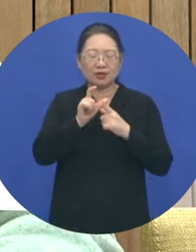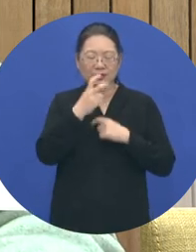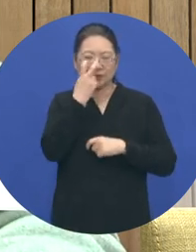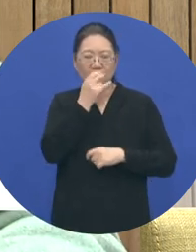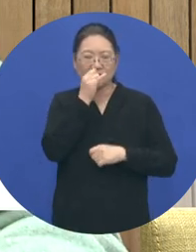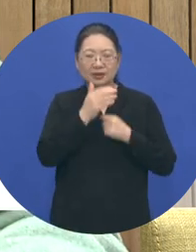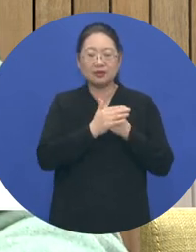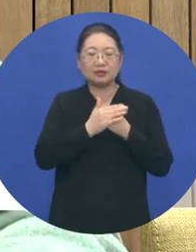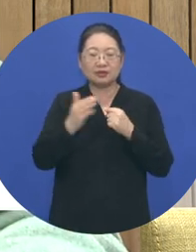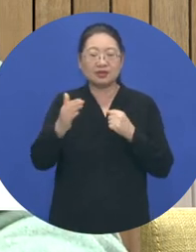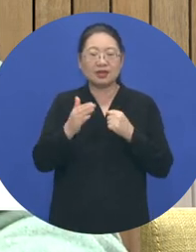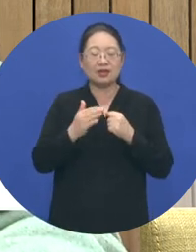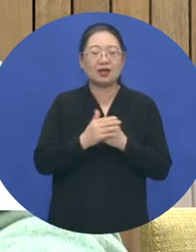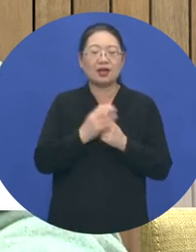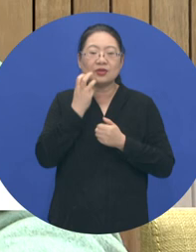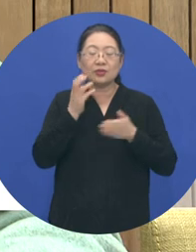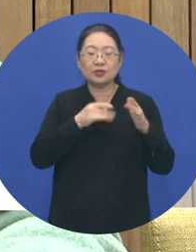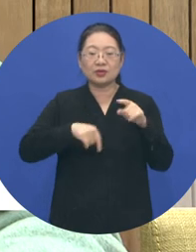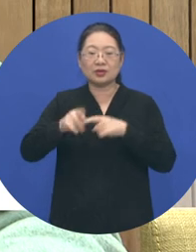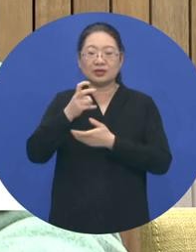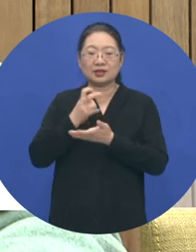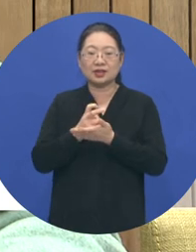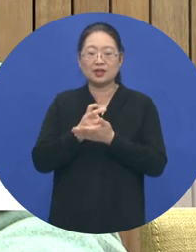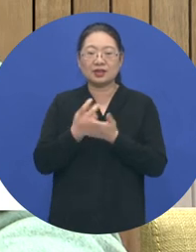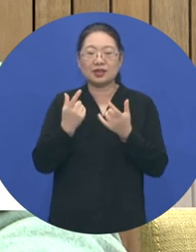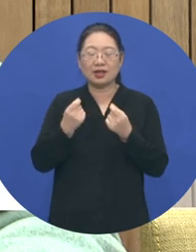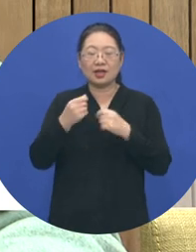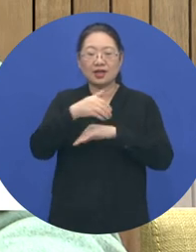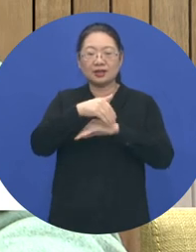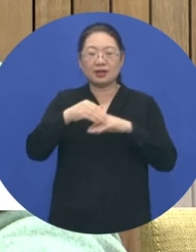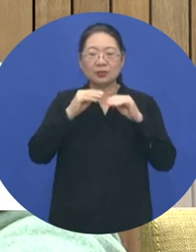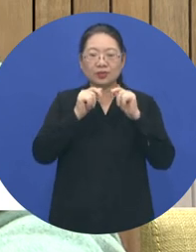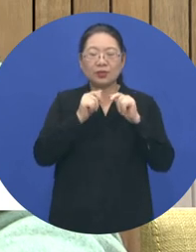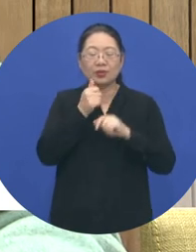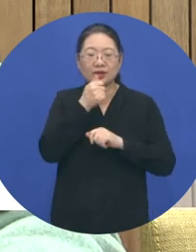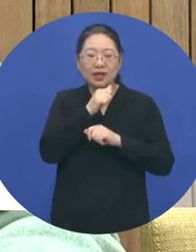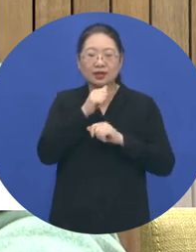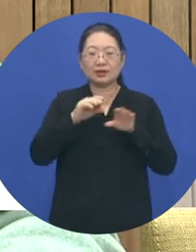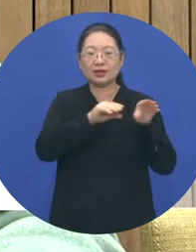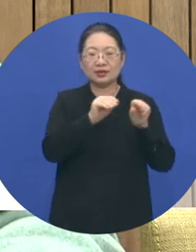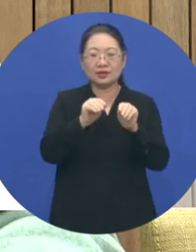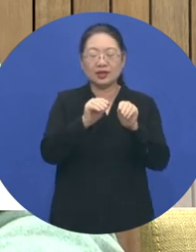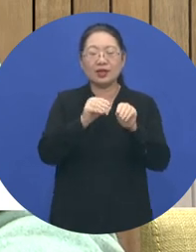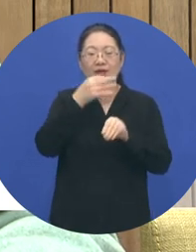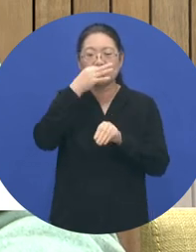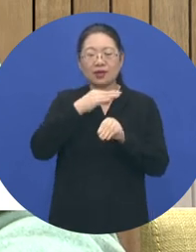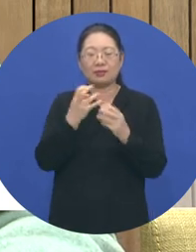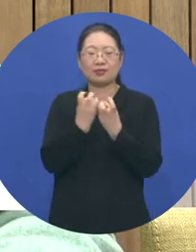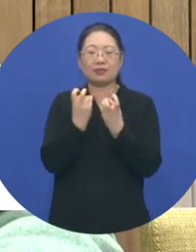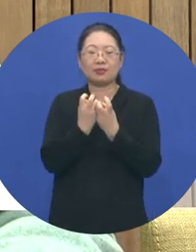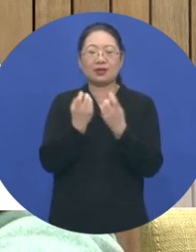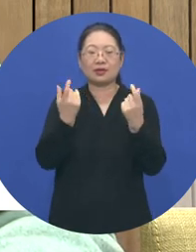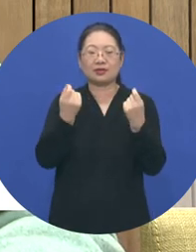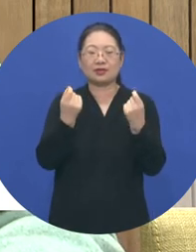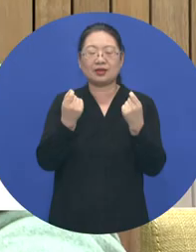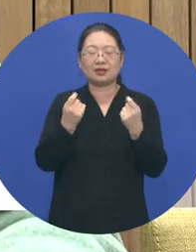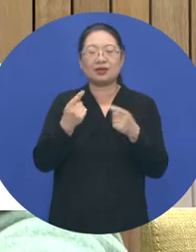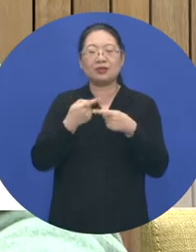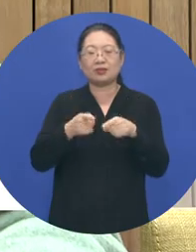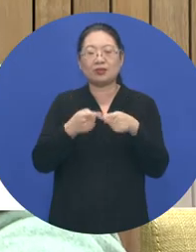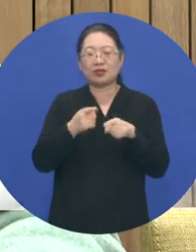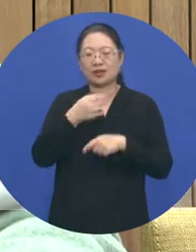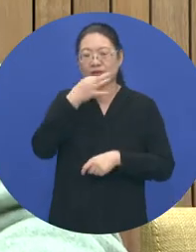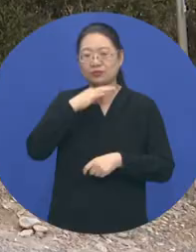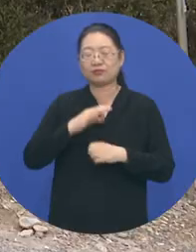있으니까 이런 부분에 대해서는 경기도의 정책이 이런 기획부동산을 조금 근절할 수 있는데 되게 유효적절한 수단이 아닐까 이렇게